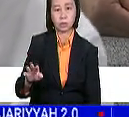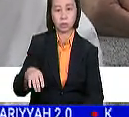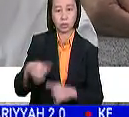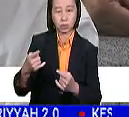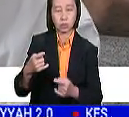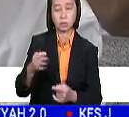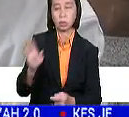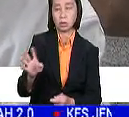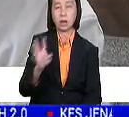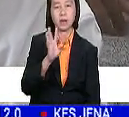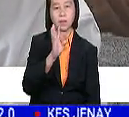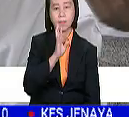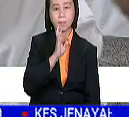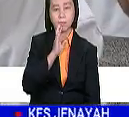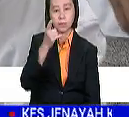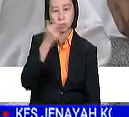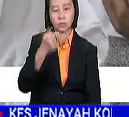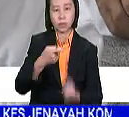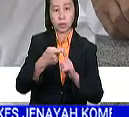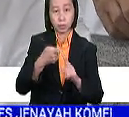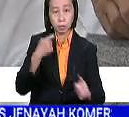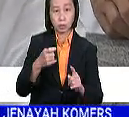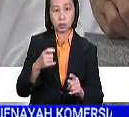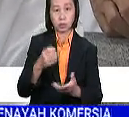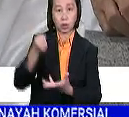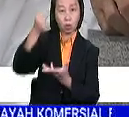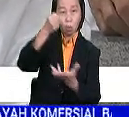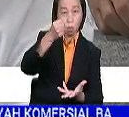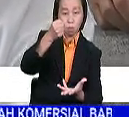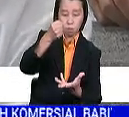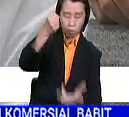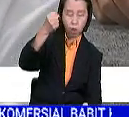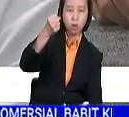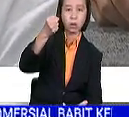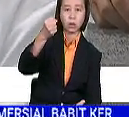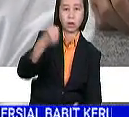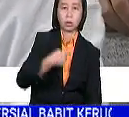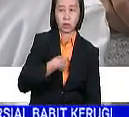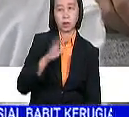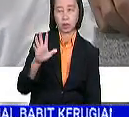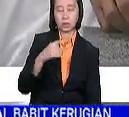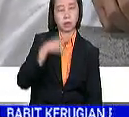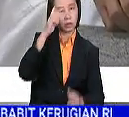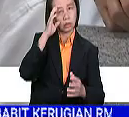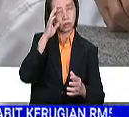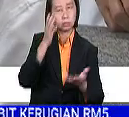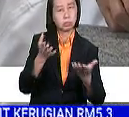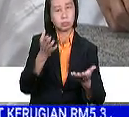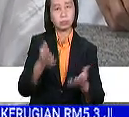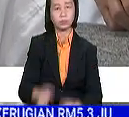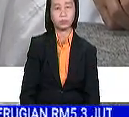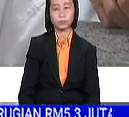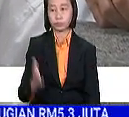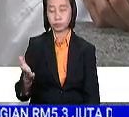cepat menang katanya rap terkena daripada kutukannya Besar 2 versi timbangan beliau yang juga